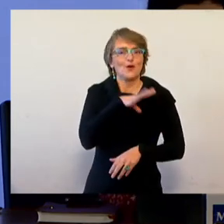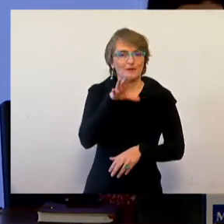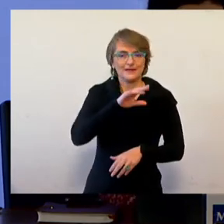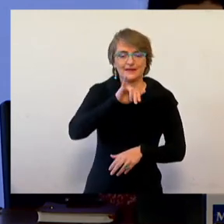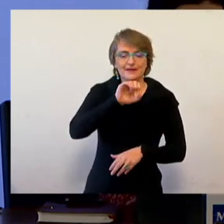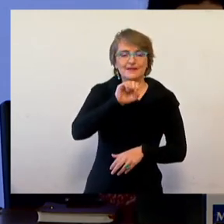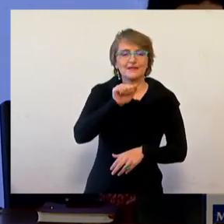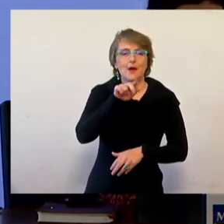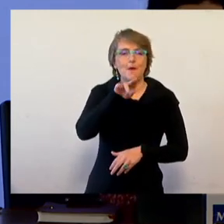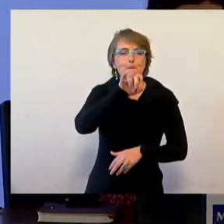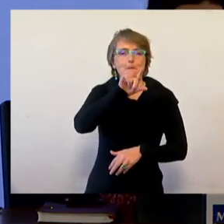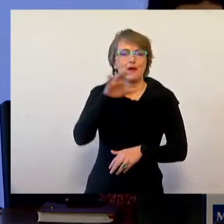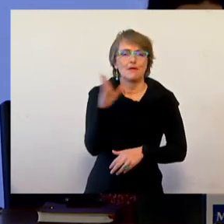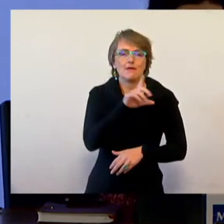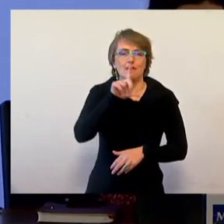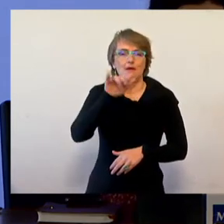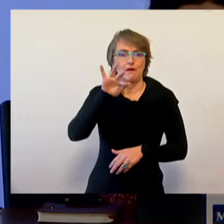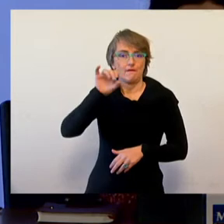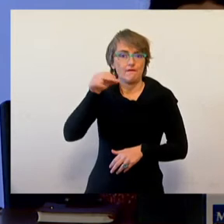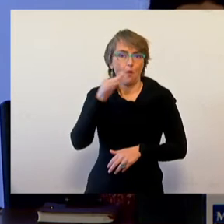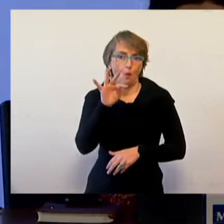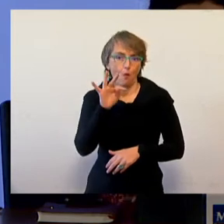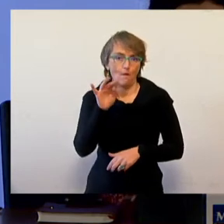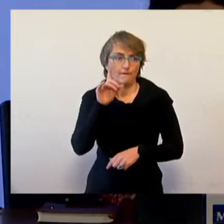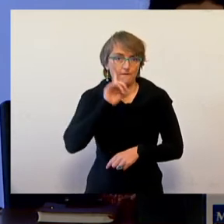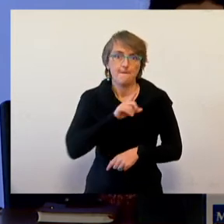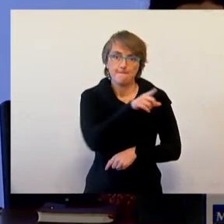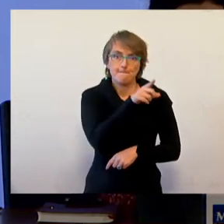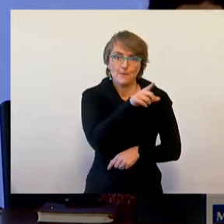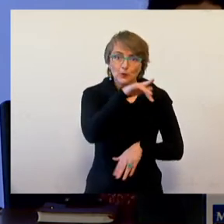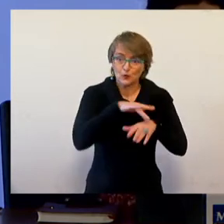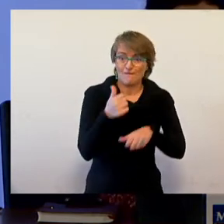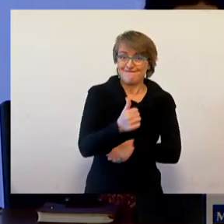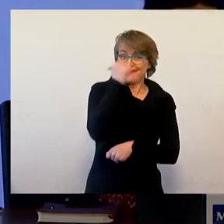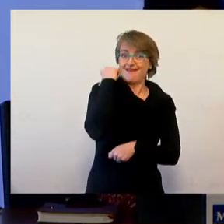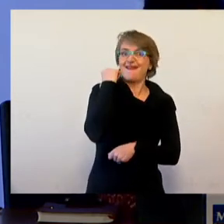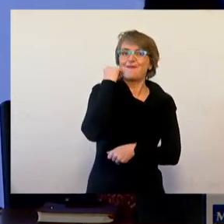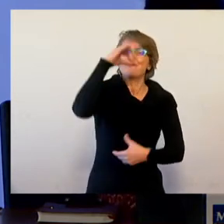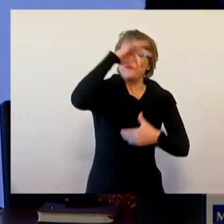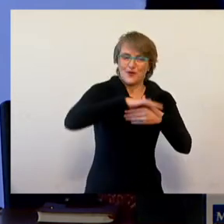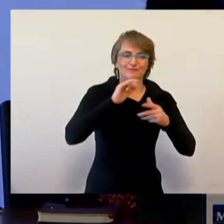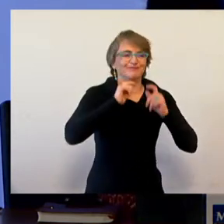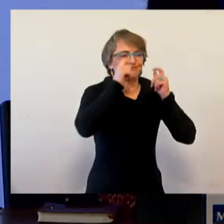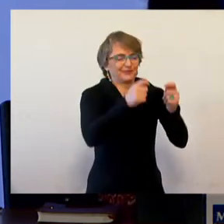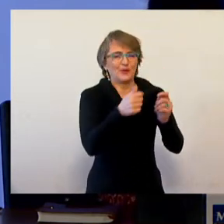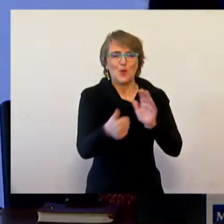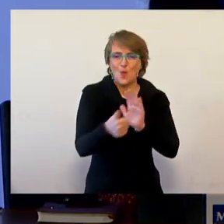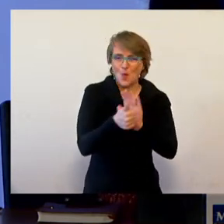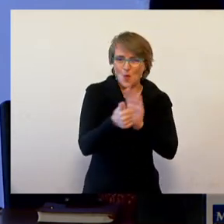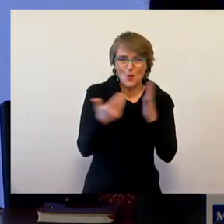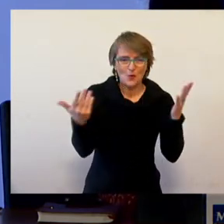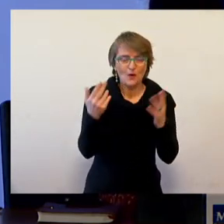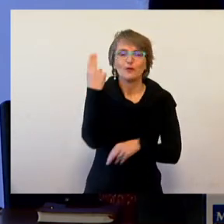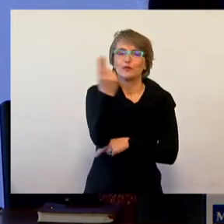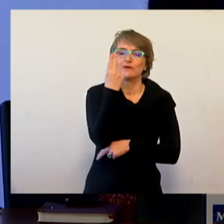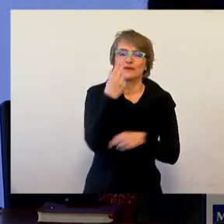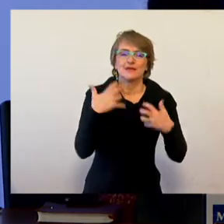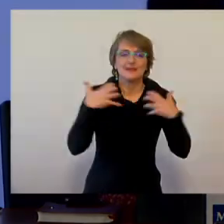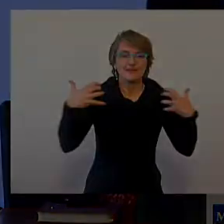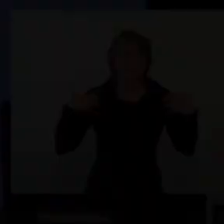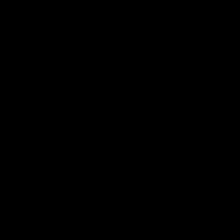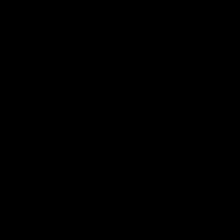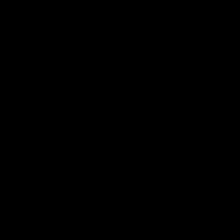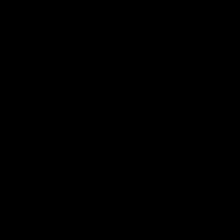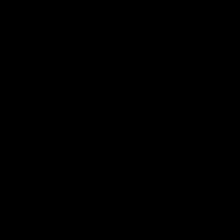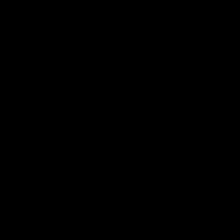qui a été élue hier de manière très large la doyenne de la faculté de médecine, qui est la